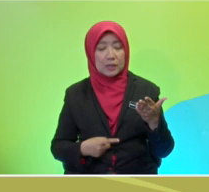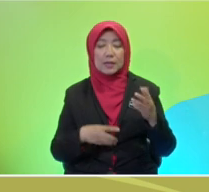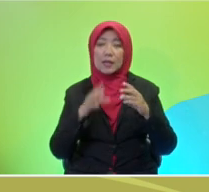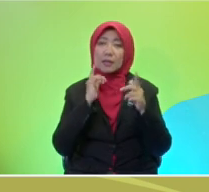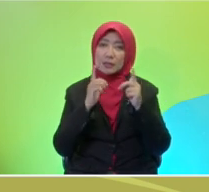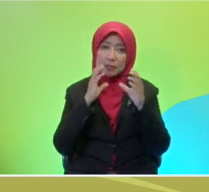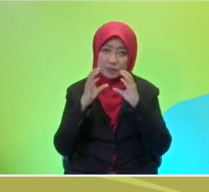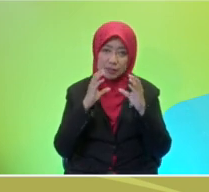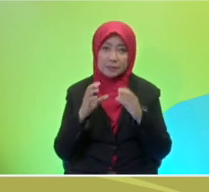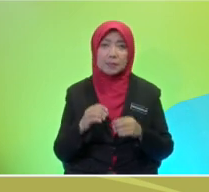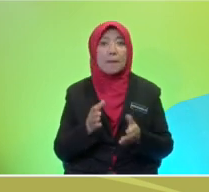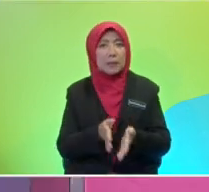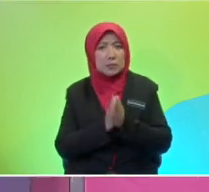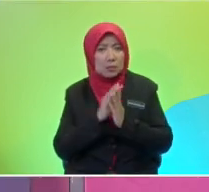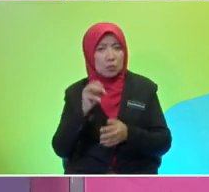lisan misalnya